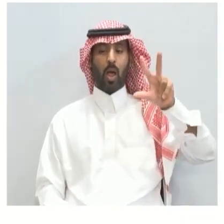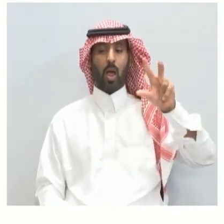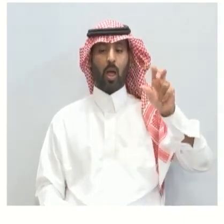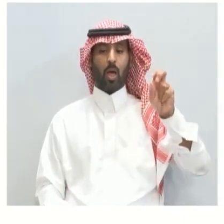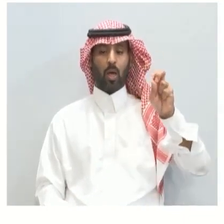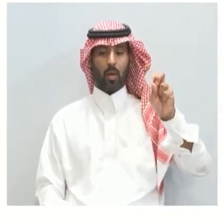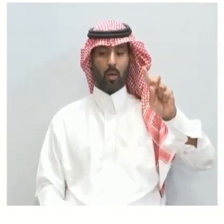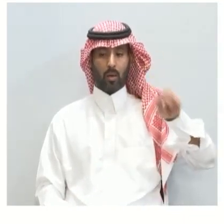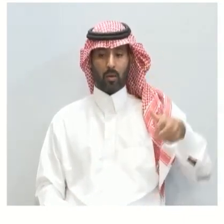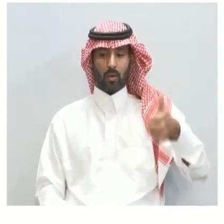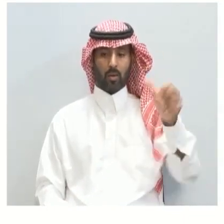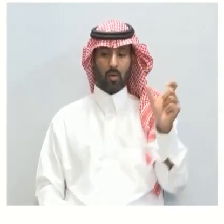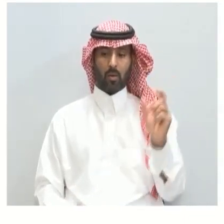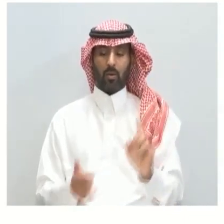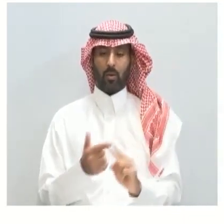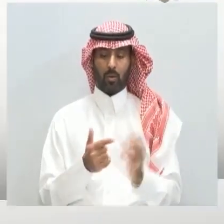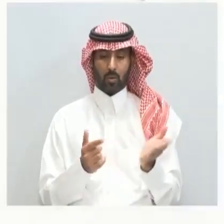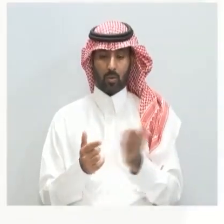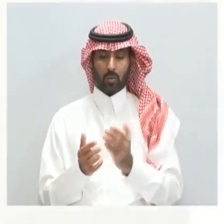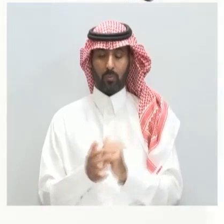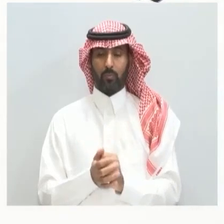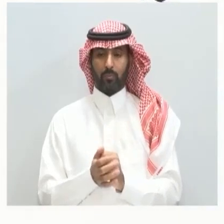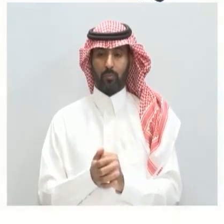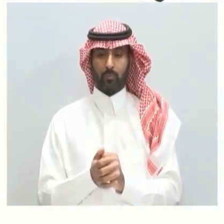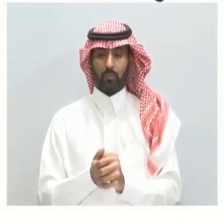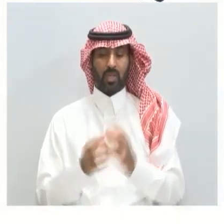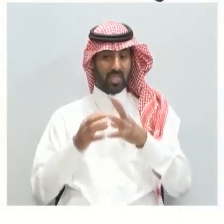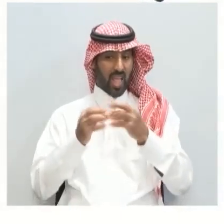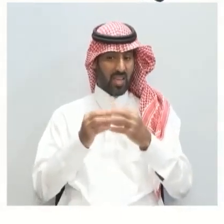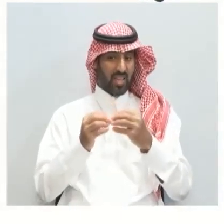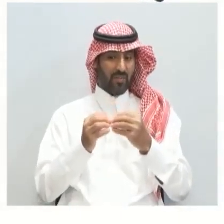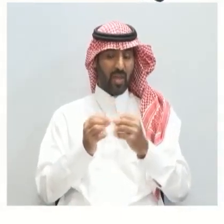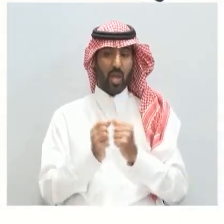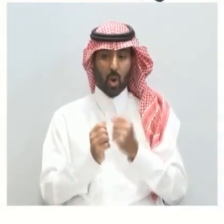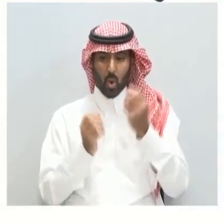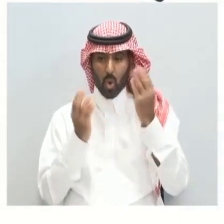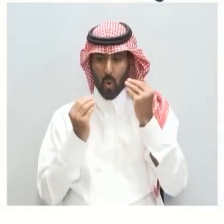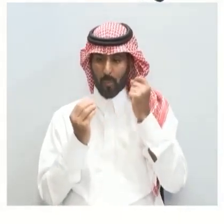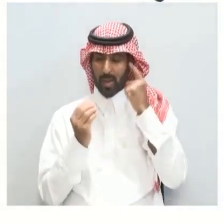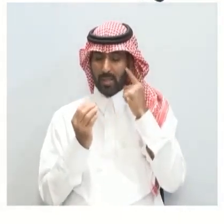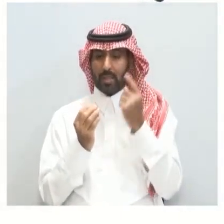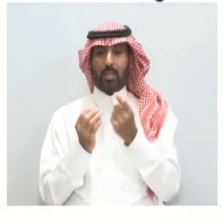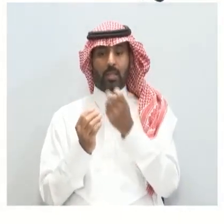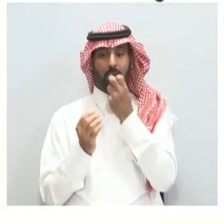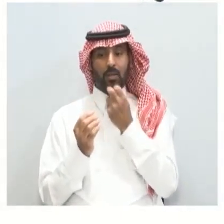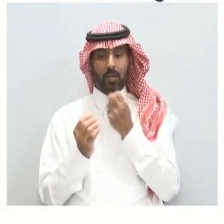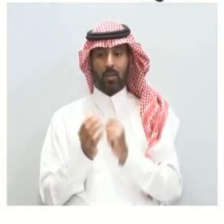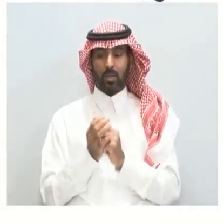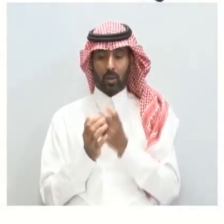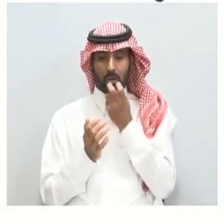يتعلق بالقران الكريم تعريف علوم القران الابحاث